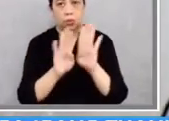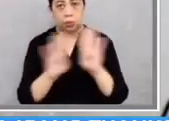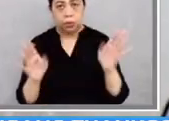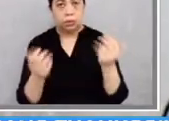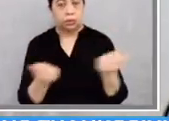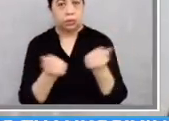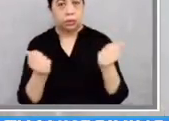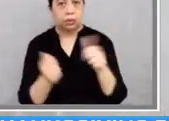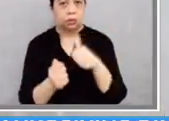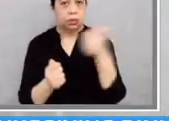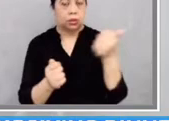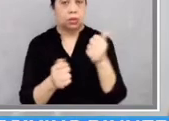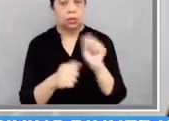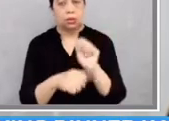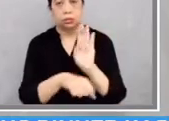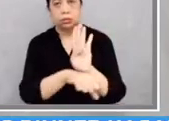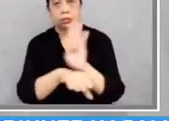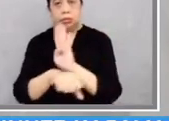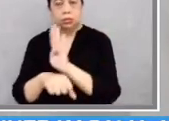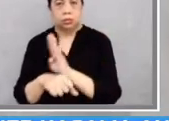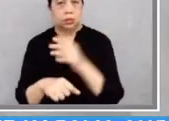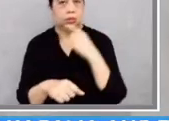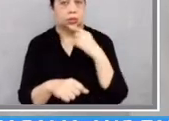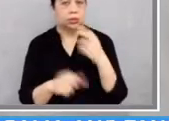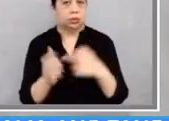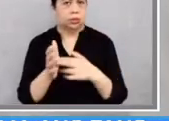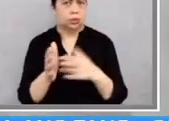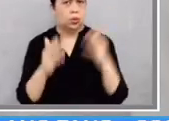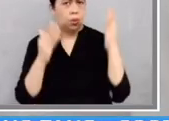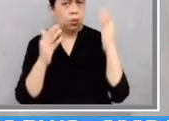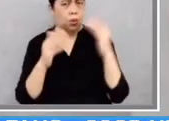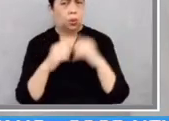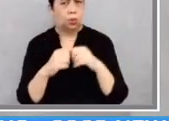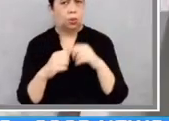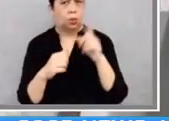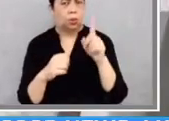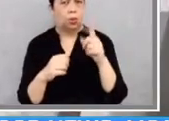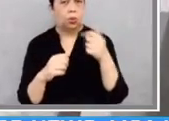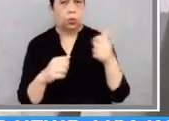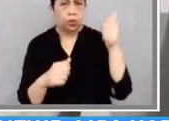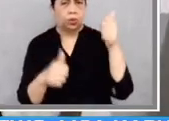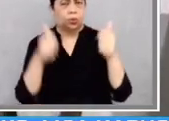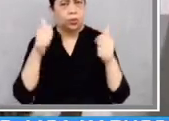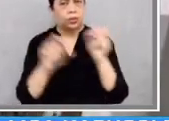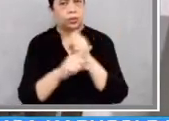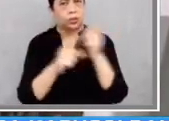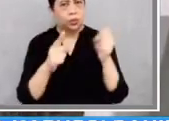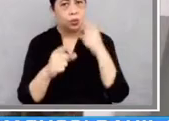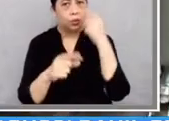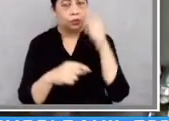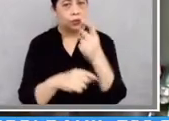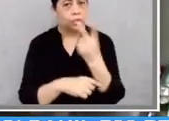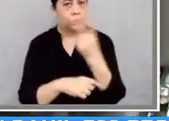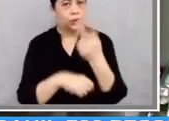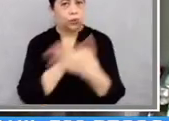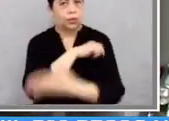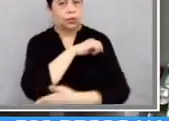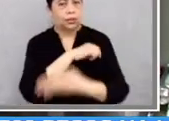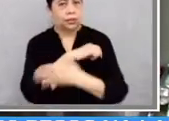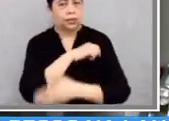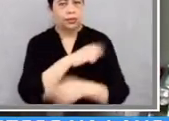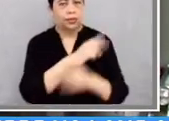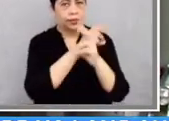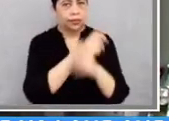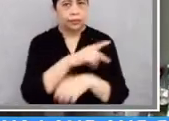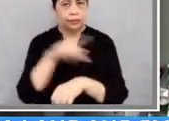pang industriya. Ayon sa delegasyon, umaasa sila sa isang win-win situation para sa dalawang bansa.